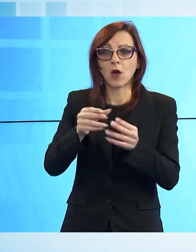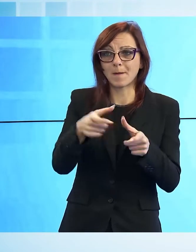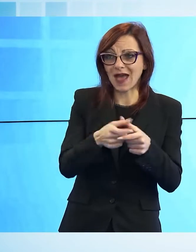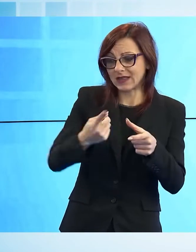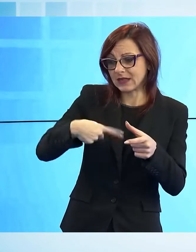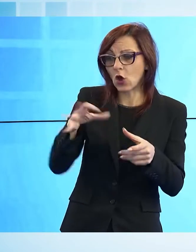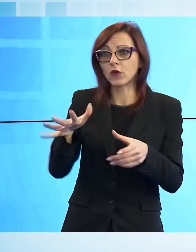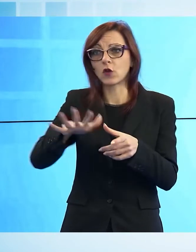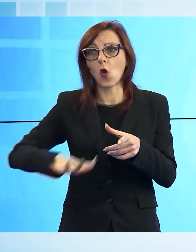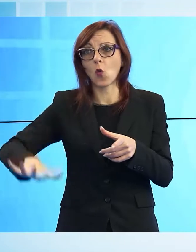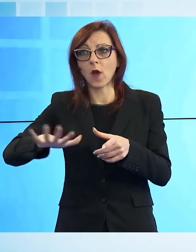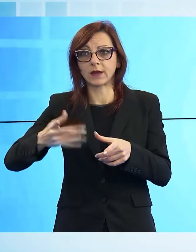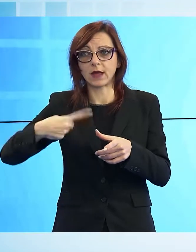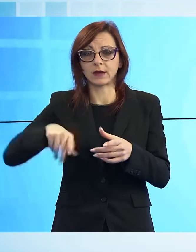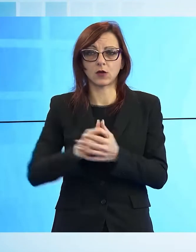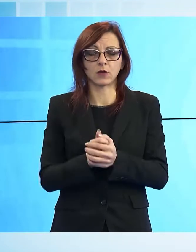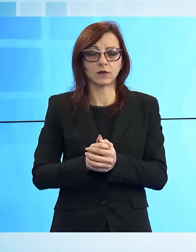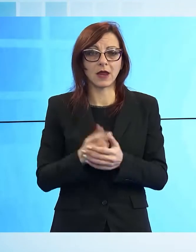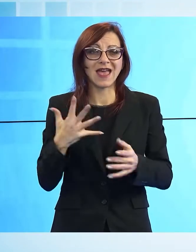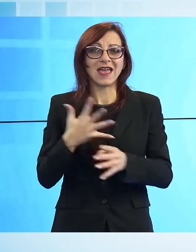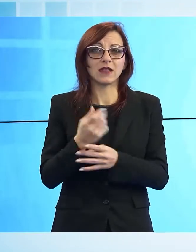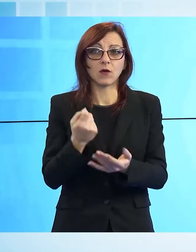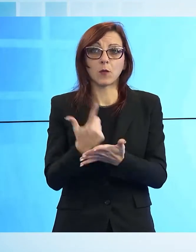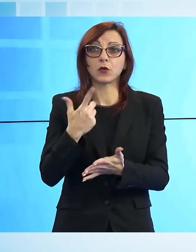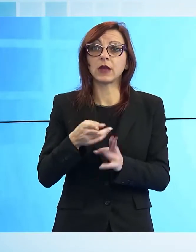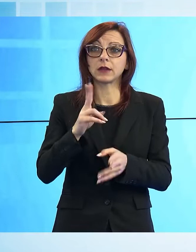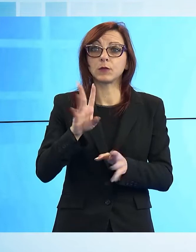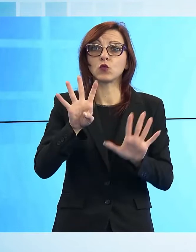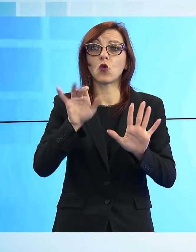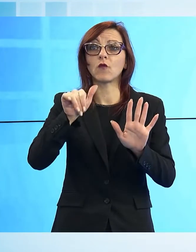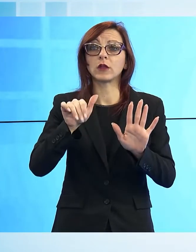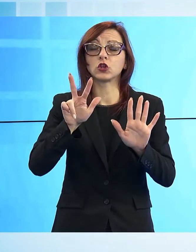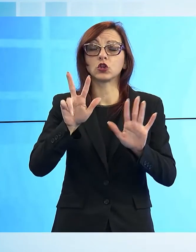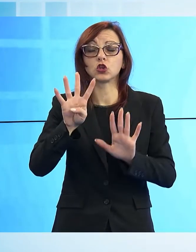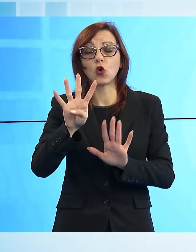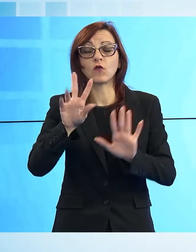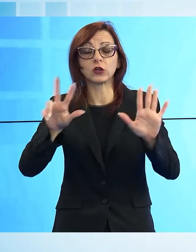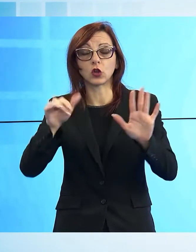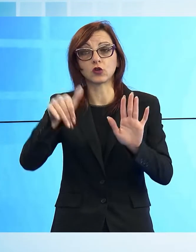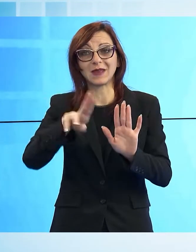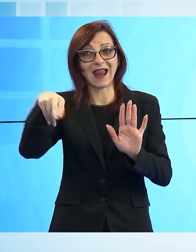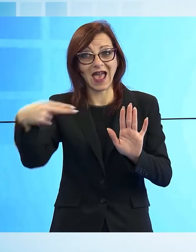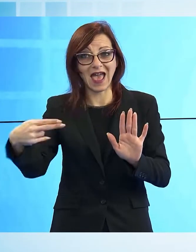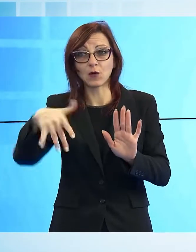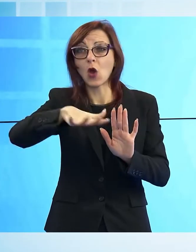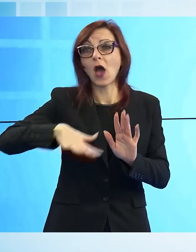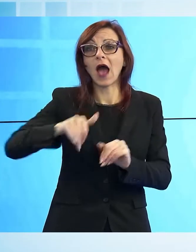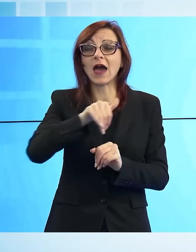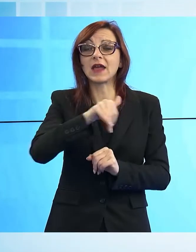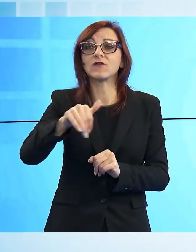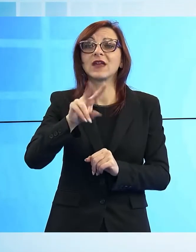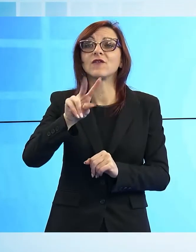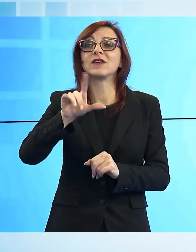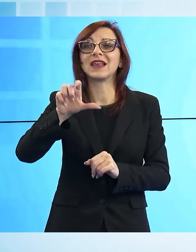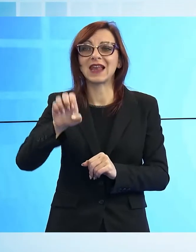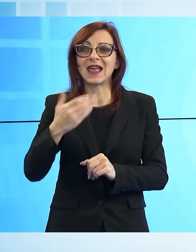L'intervento più importante, per un costo di 98.000 euro, riguarda Via delle Ville a San Pietro a Vico. La mancanza dei marciapiedi era stata